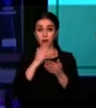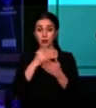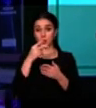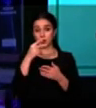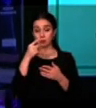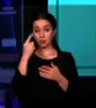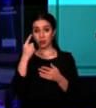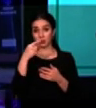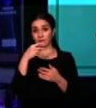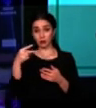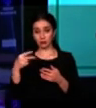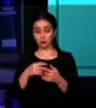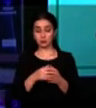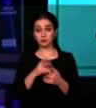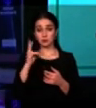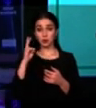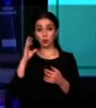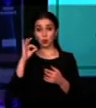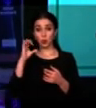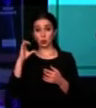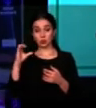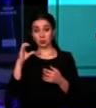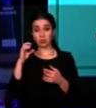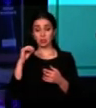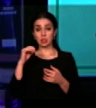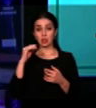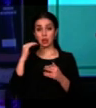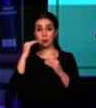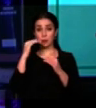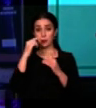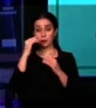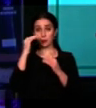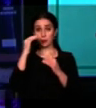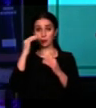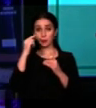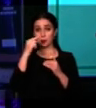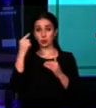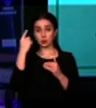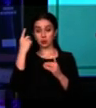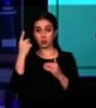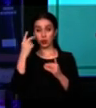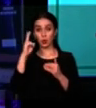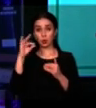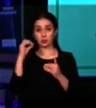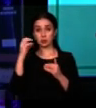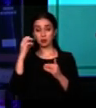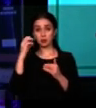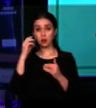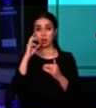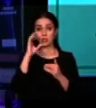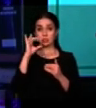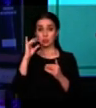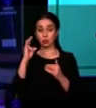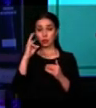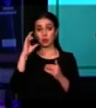ekan. Kosinus kvadrat alfa minus alfa kosinus kvadrat alfaga teng. Sinus kvadrat alfa